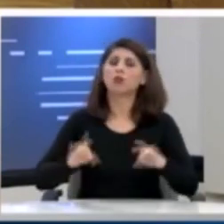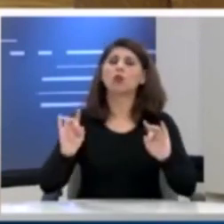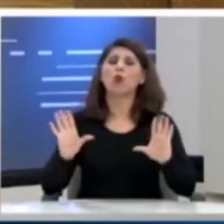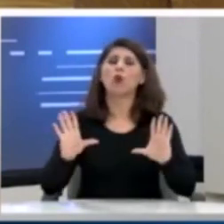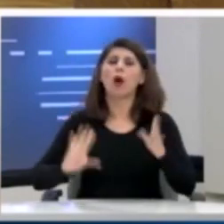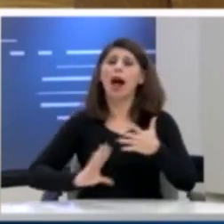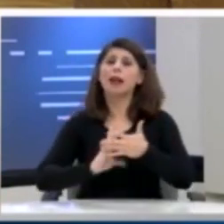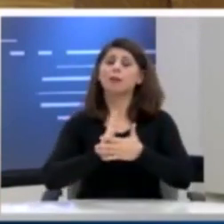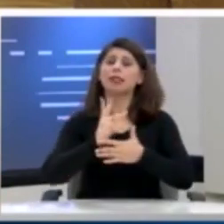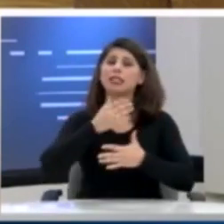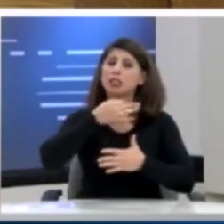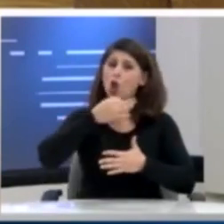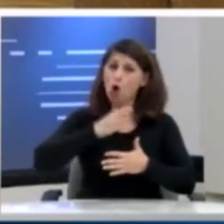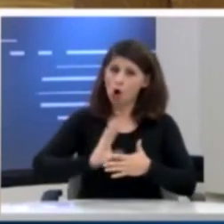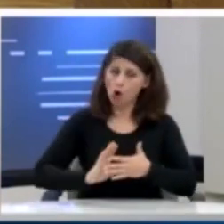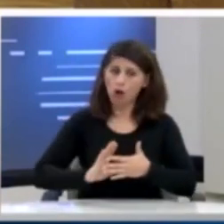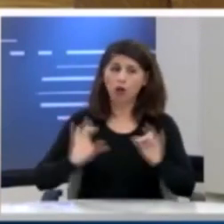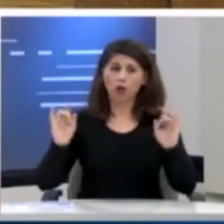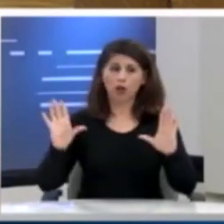χωρίς αναπτυξιολόγο, χωρίς